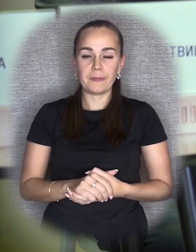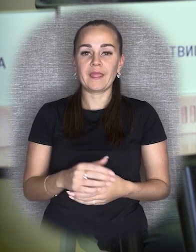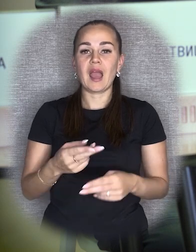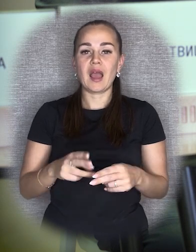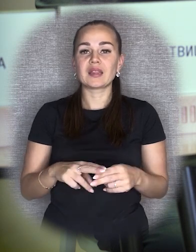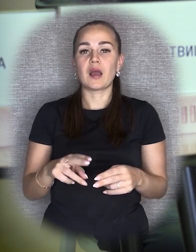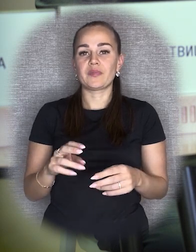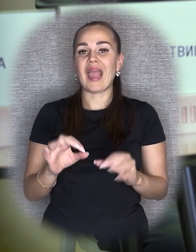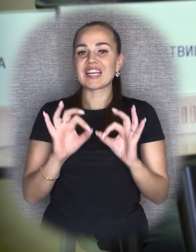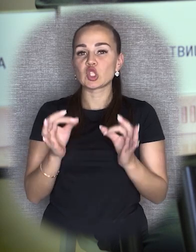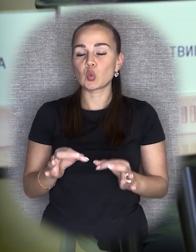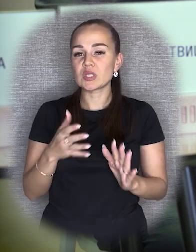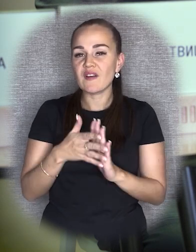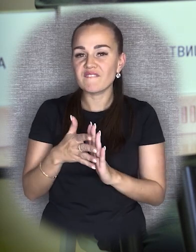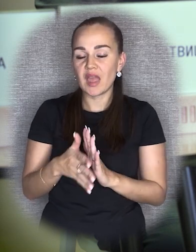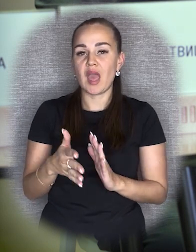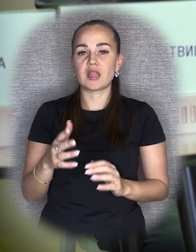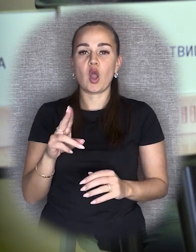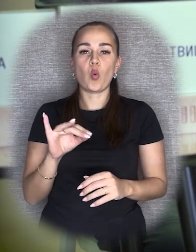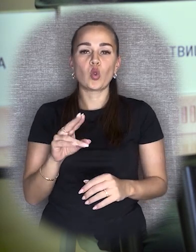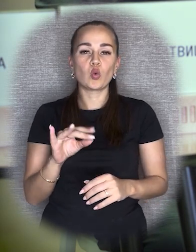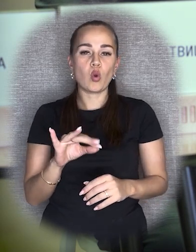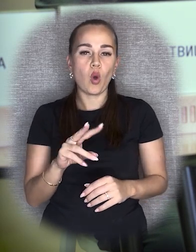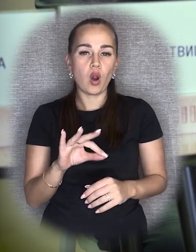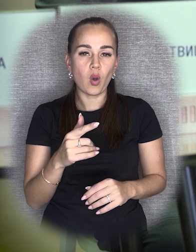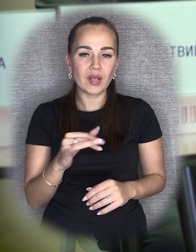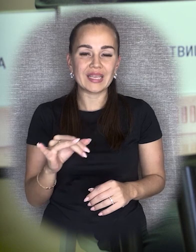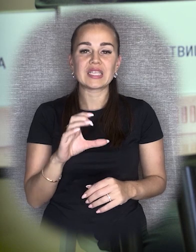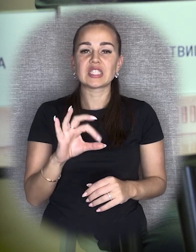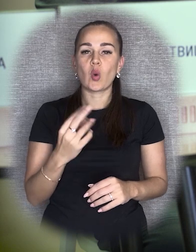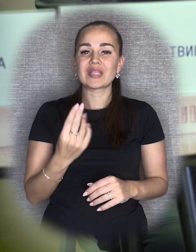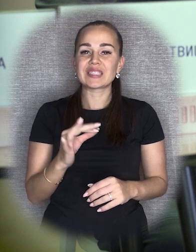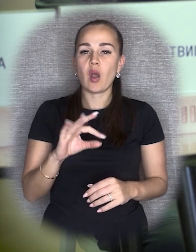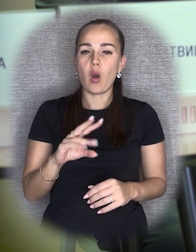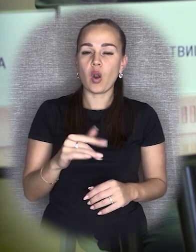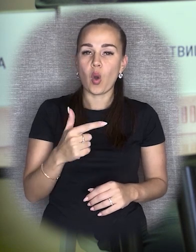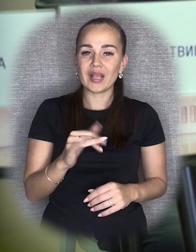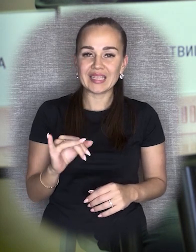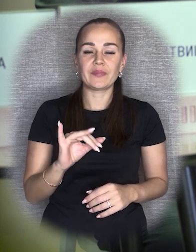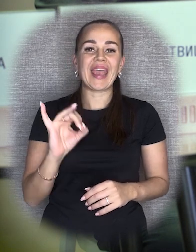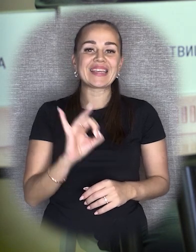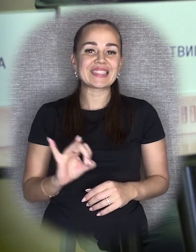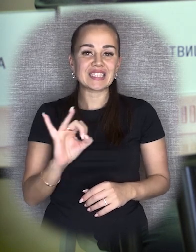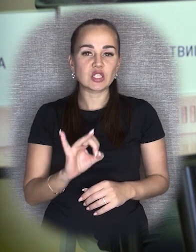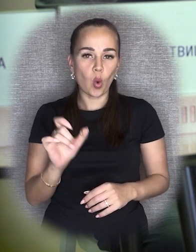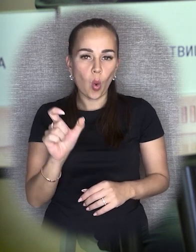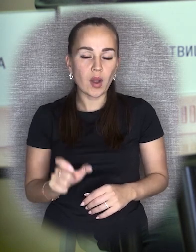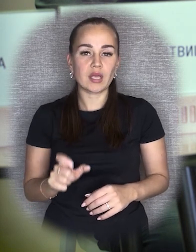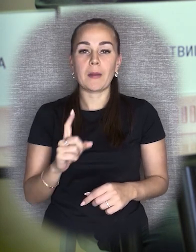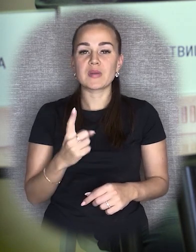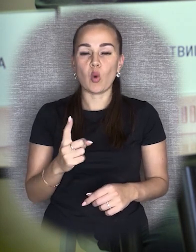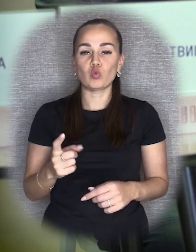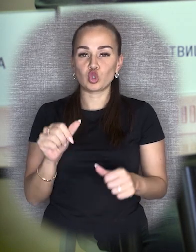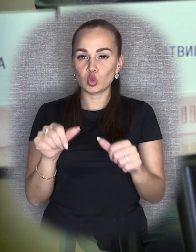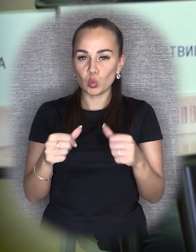искусствоведы, безусловно, но это и культурологи, и социологи, и историки, потому что скульптура,